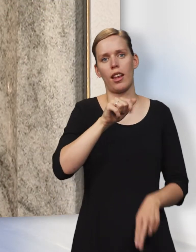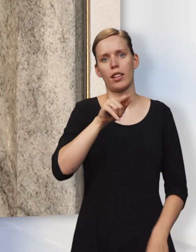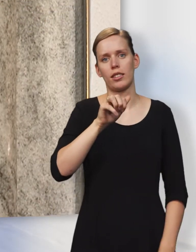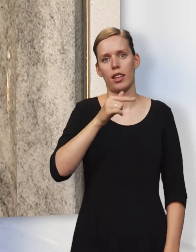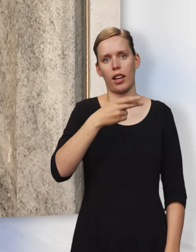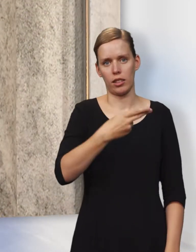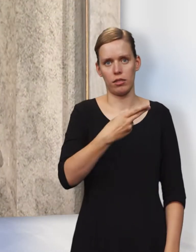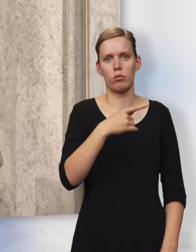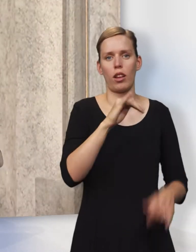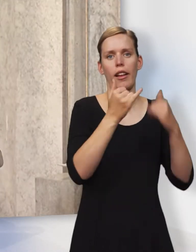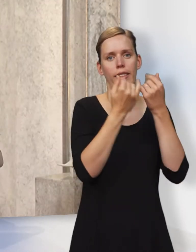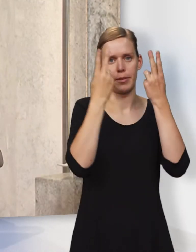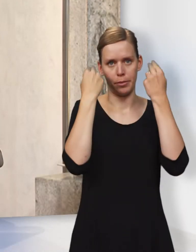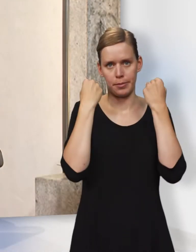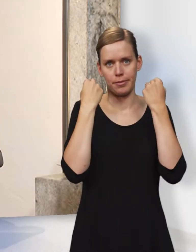ihnen untertan.